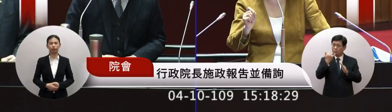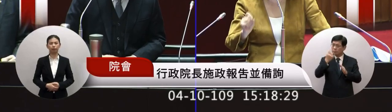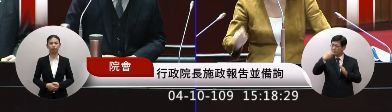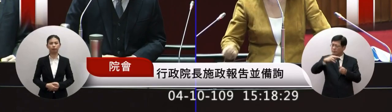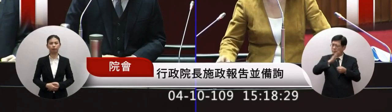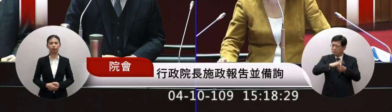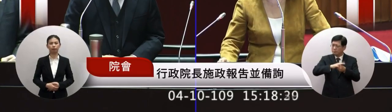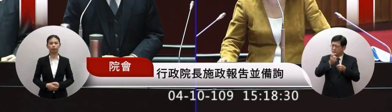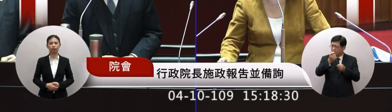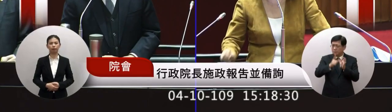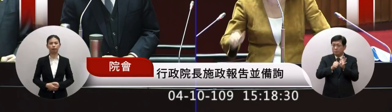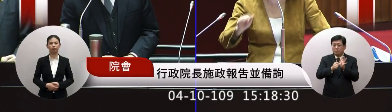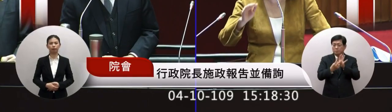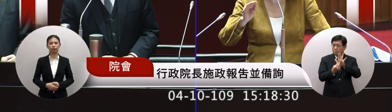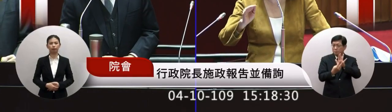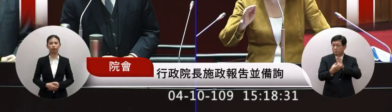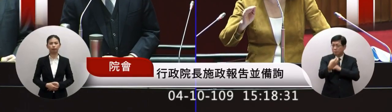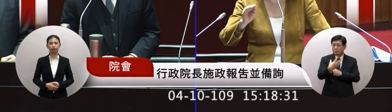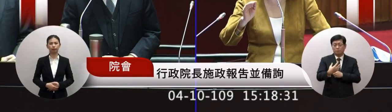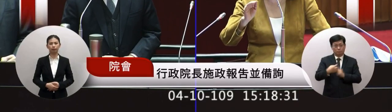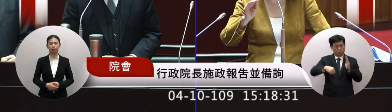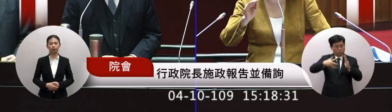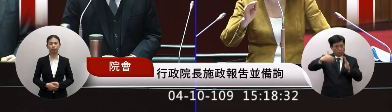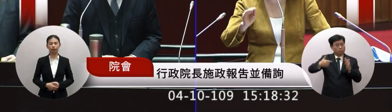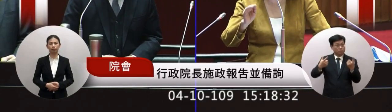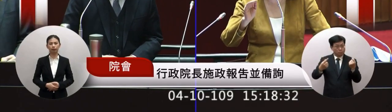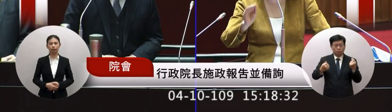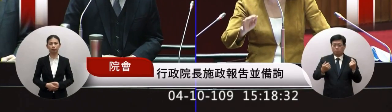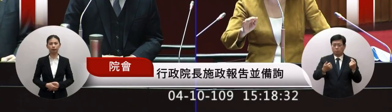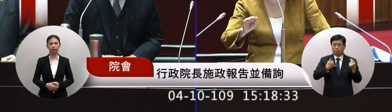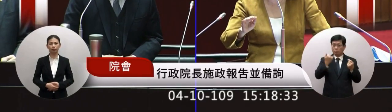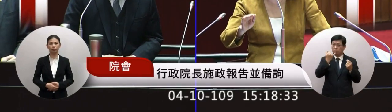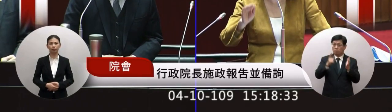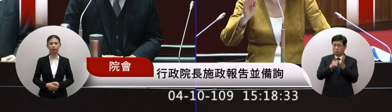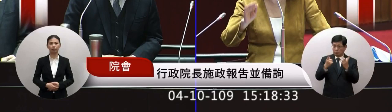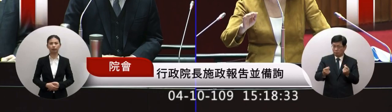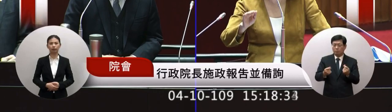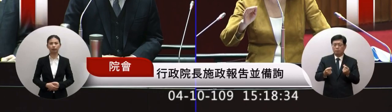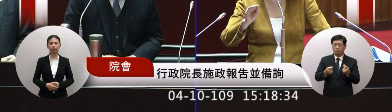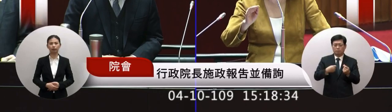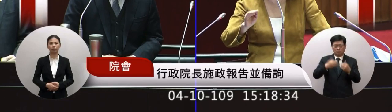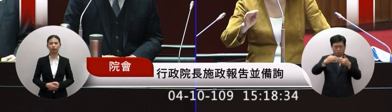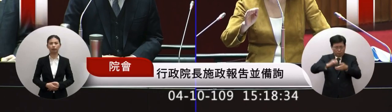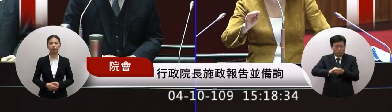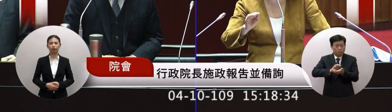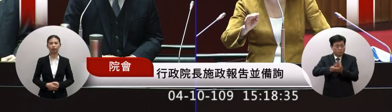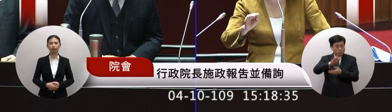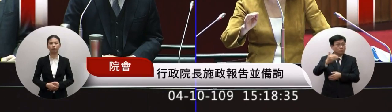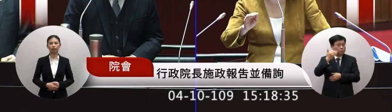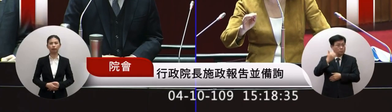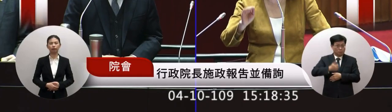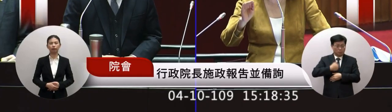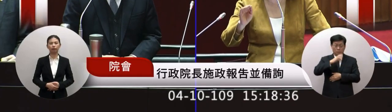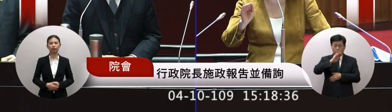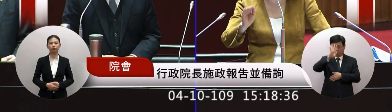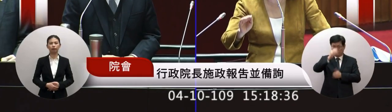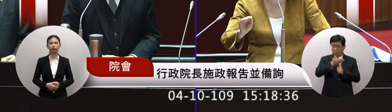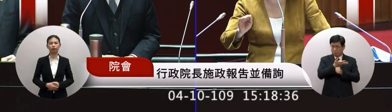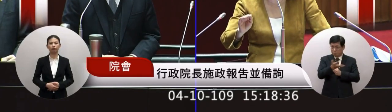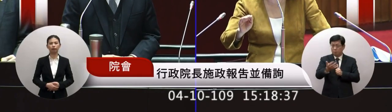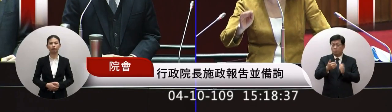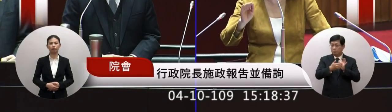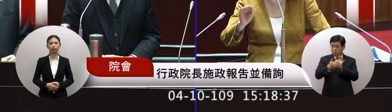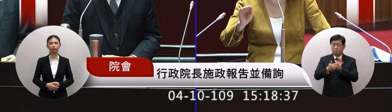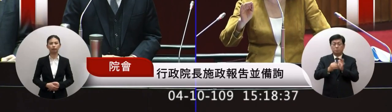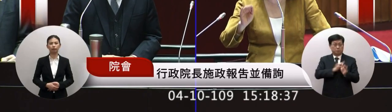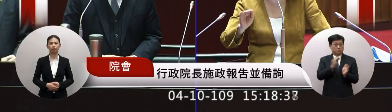一点点的时间呢，讲说是不是院长也可以同时确认，将来在防疫期间过了之后的退场机